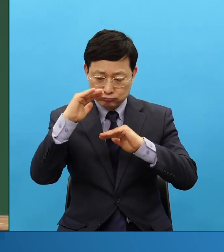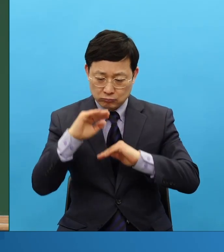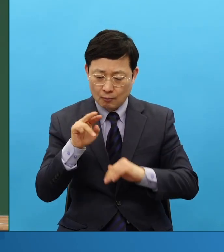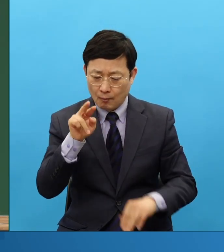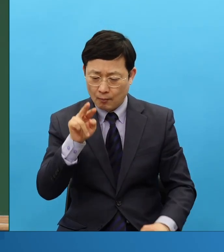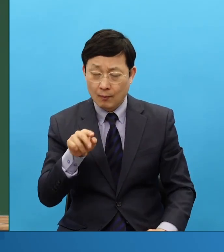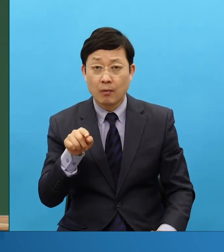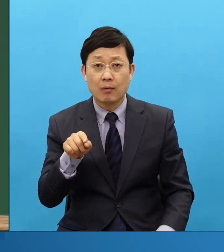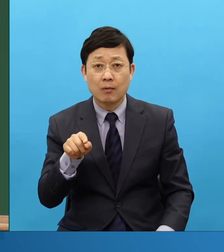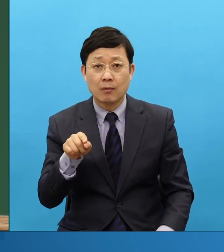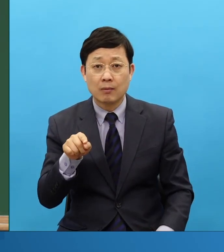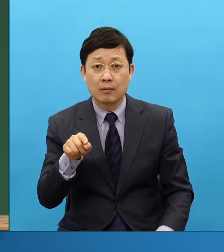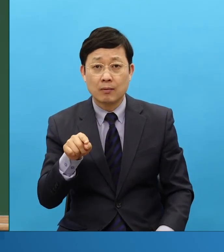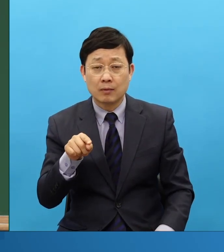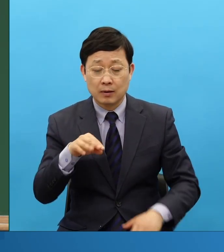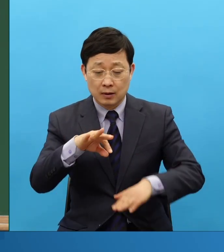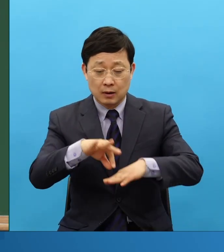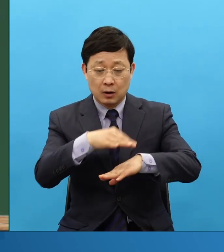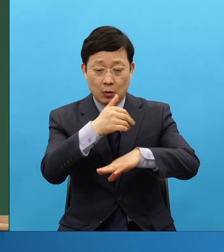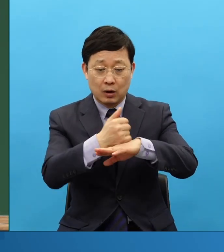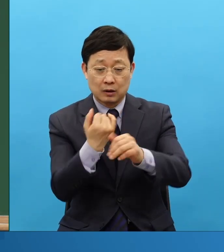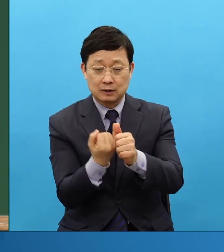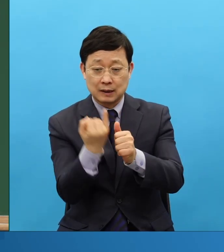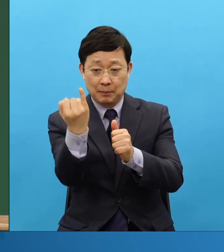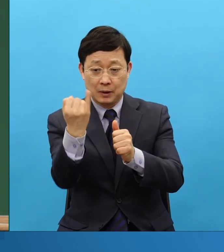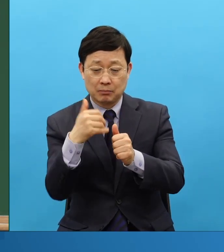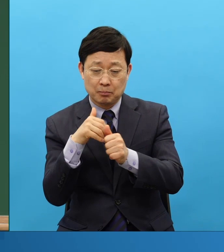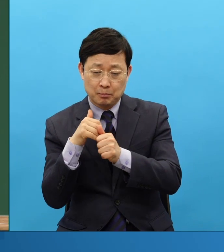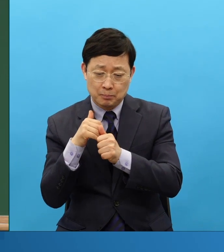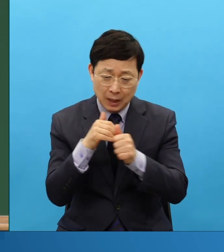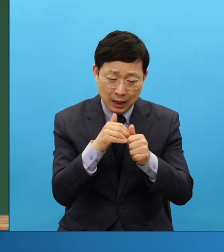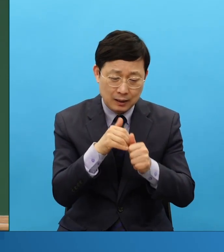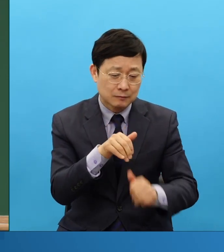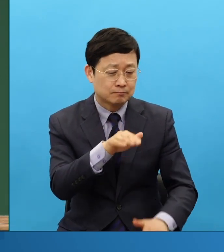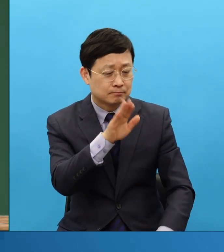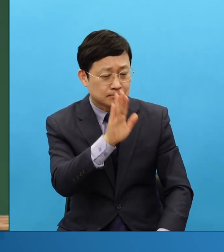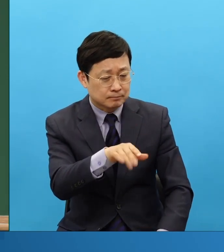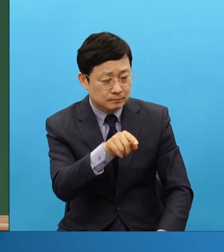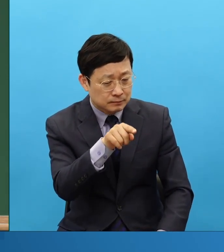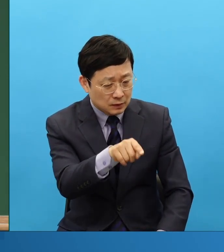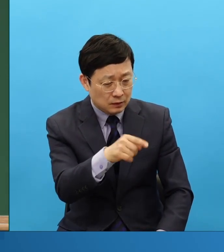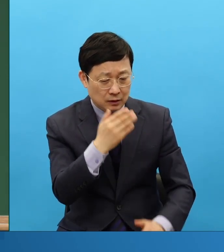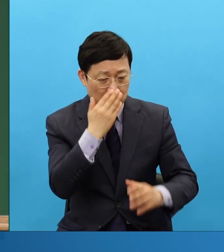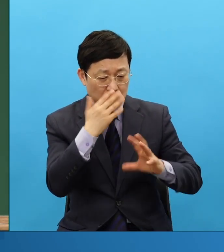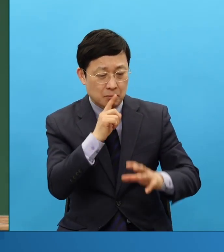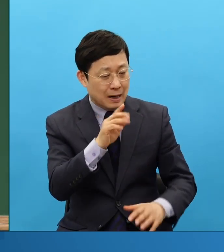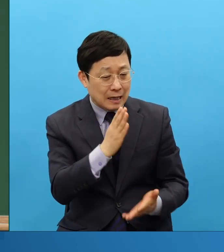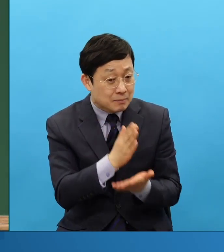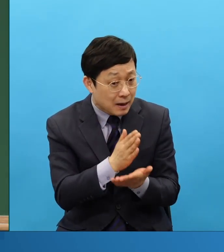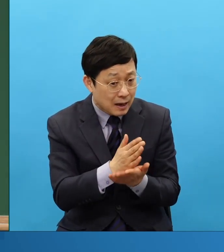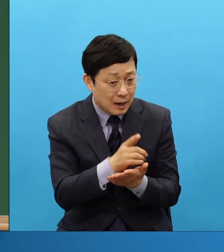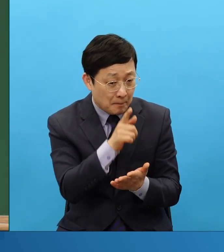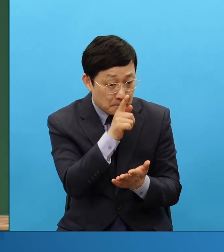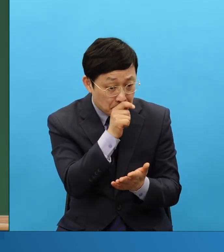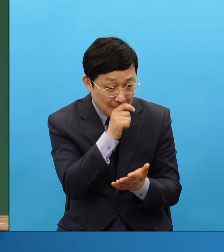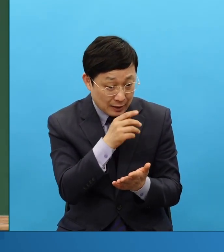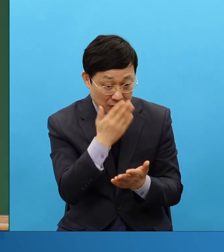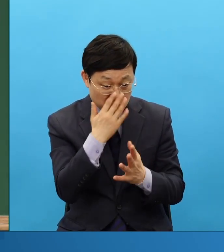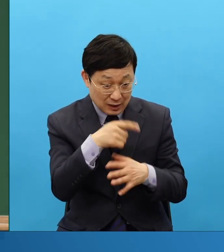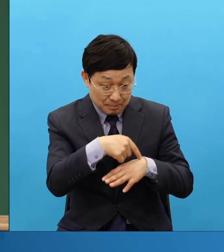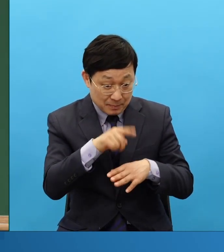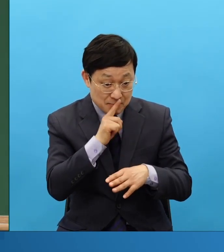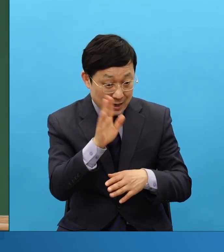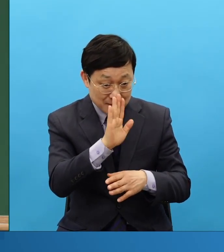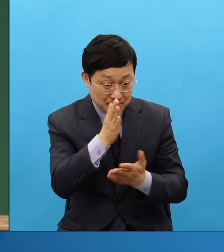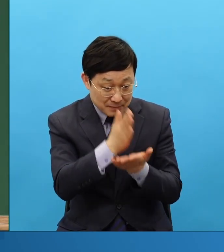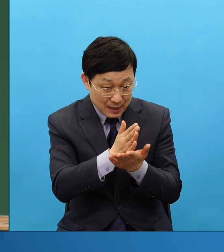Mordecai and Esther. 아니, 왕궁에 왕으로 들어가는데 자랑스럽게 유대인이라고 말해야 되는데 유대인이라 말하지 말라.